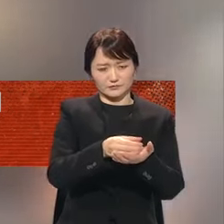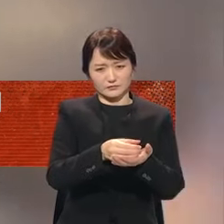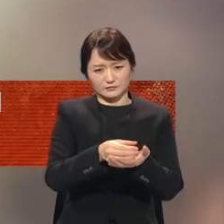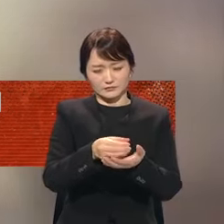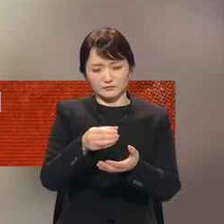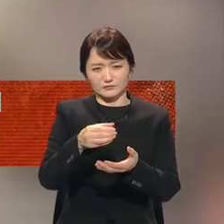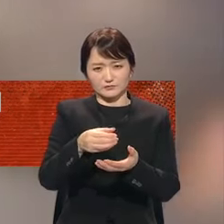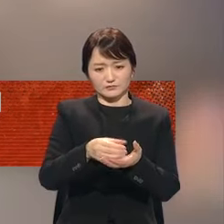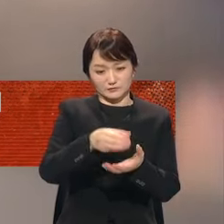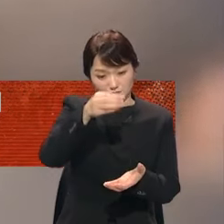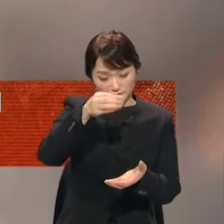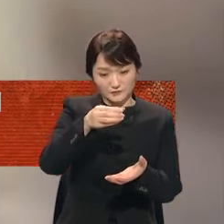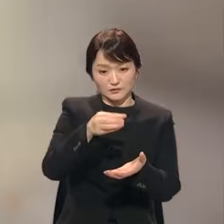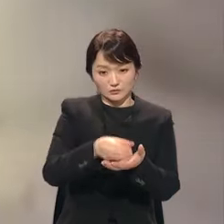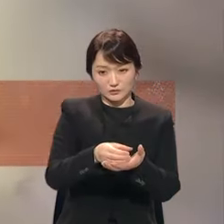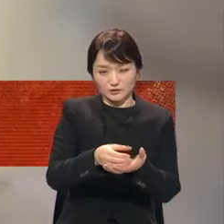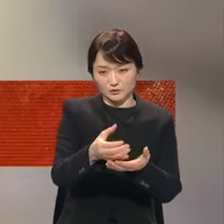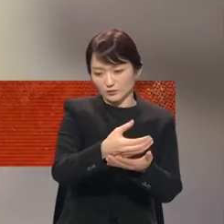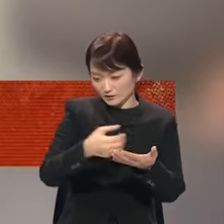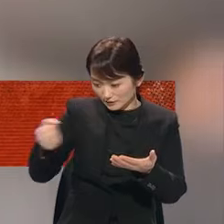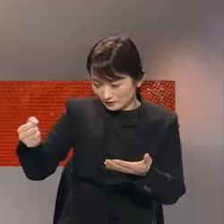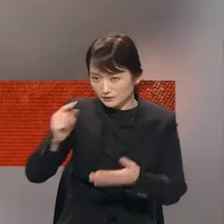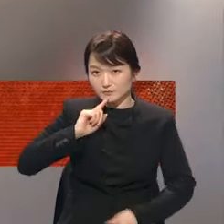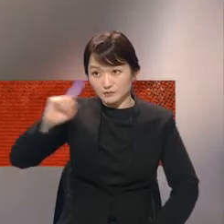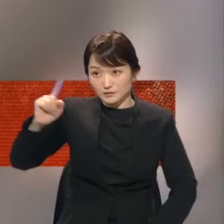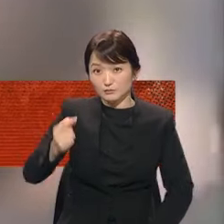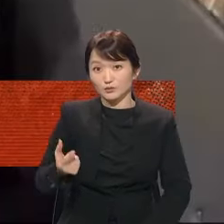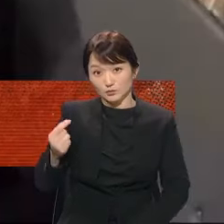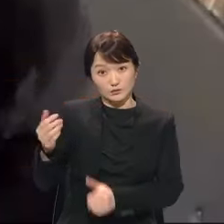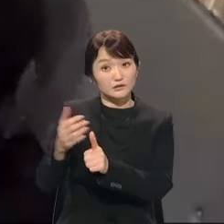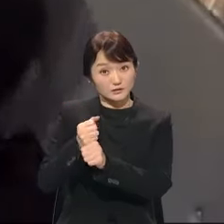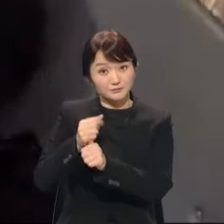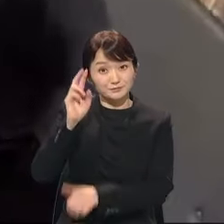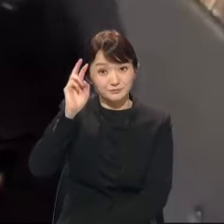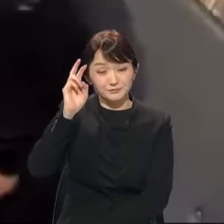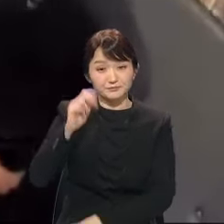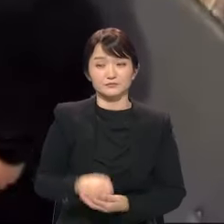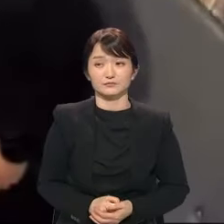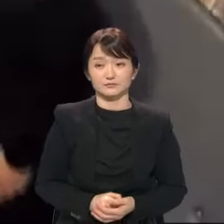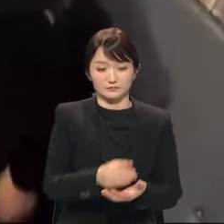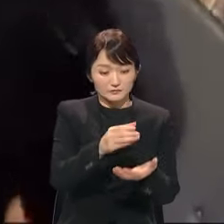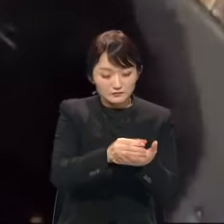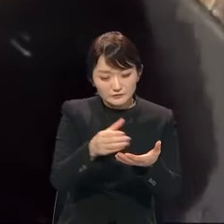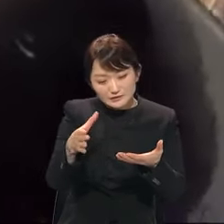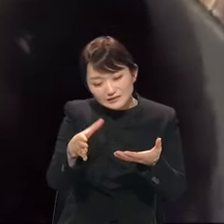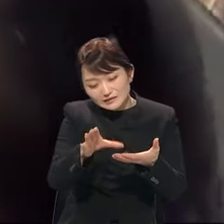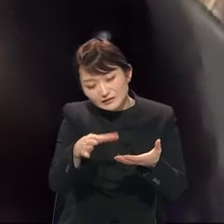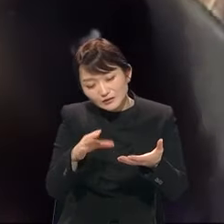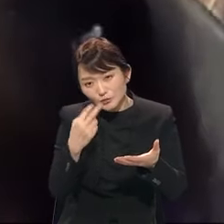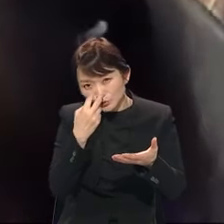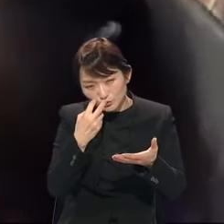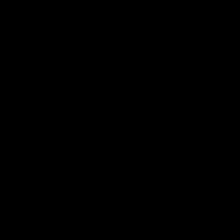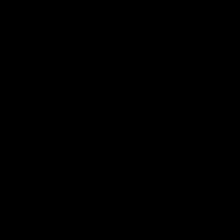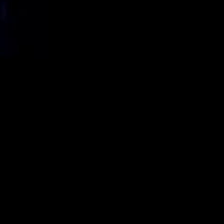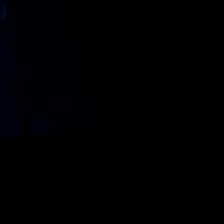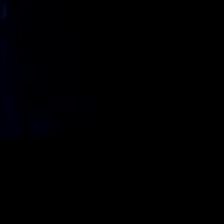하고 또 제보도 하신 겁니다. 잡히겠네요 그럼. 네 그렇겠죠. 저 지문이랑 다 검출될 텐데.